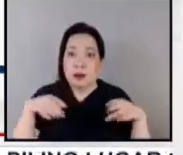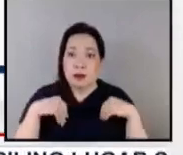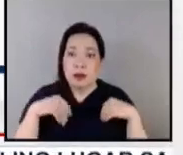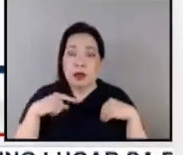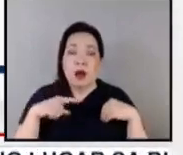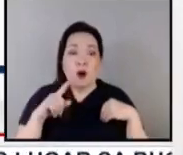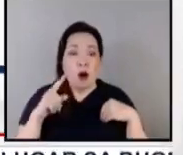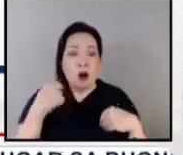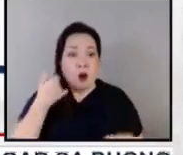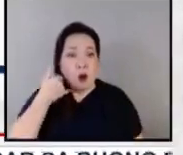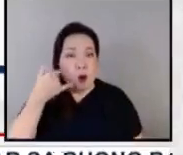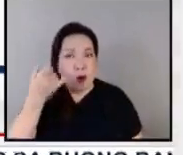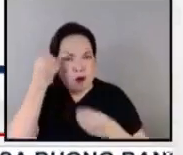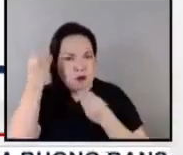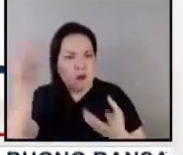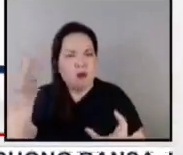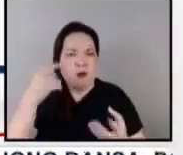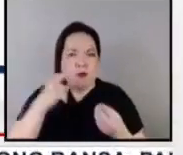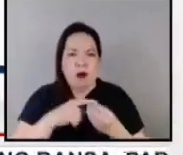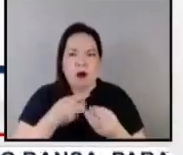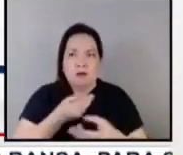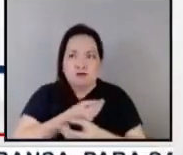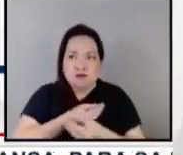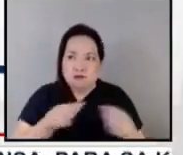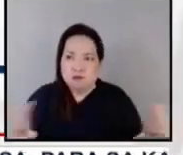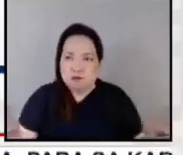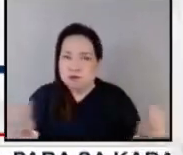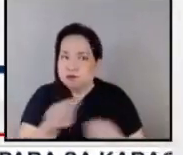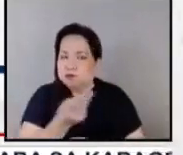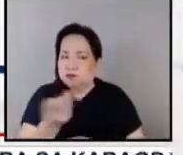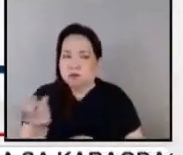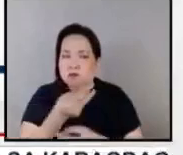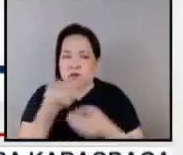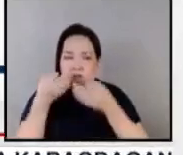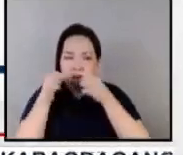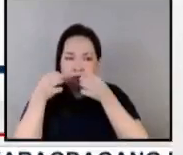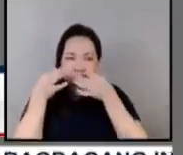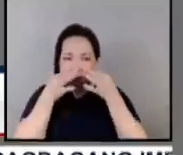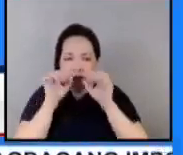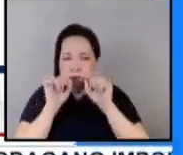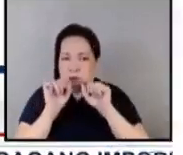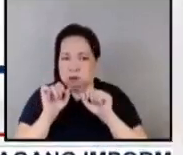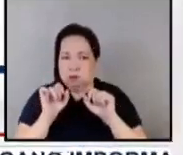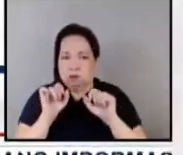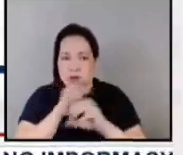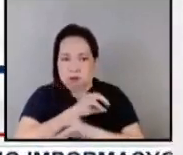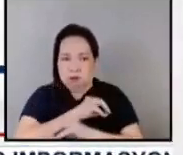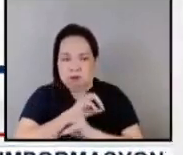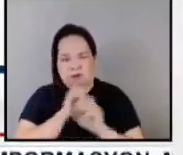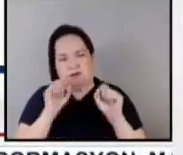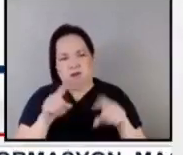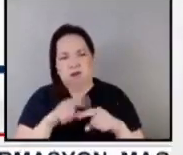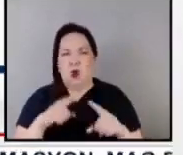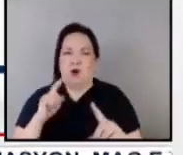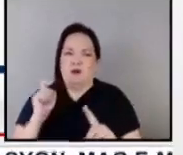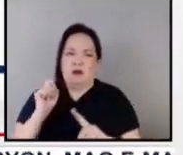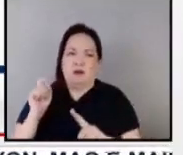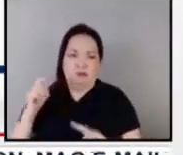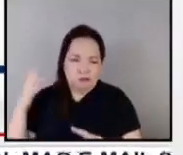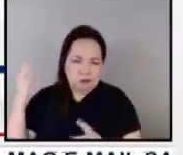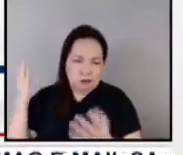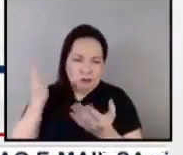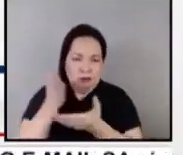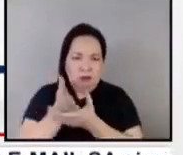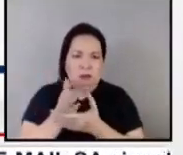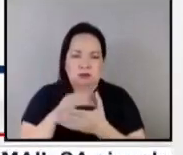sa transaksyon ng illegal na droga ng suspect, kaya agad sila nagsagawa ng operasyon. Mahigit 300,000